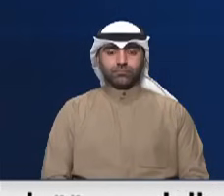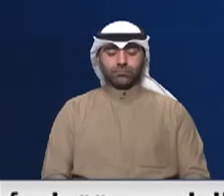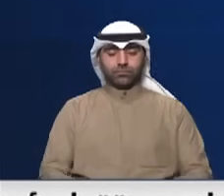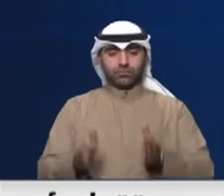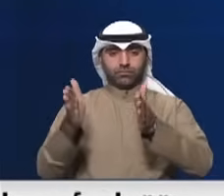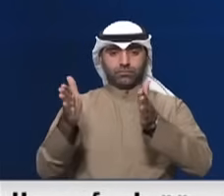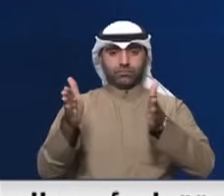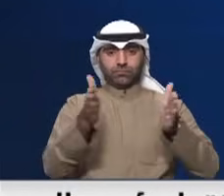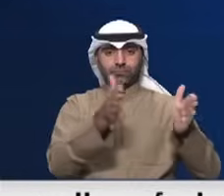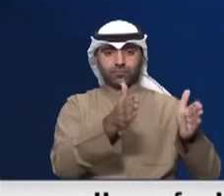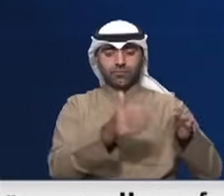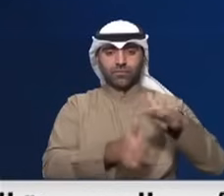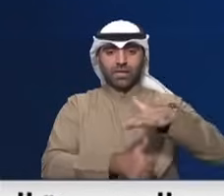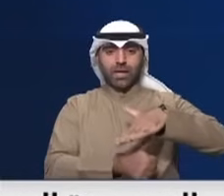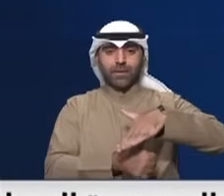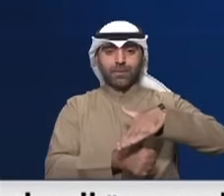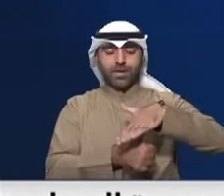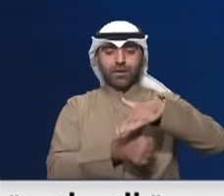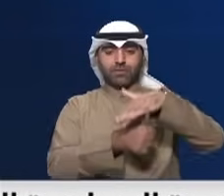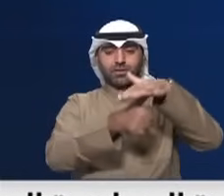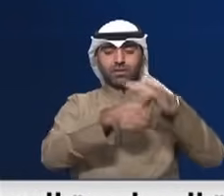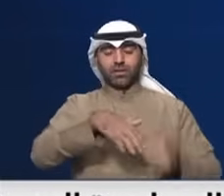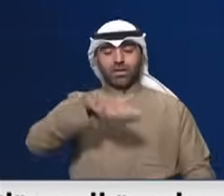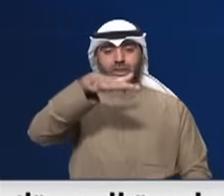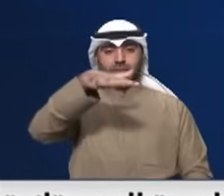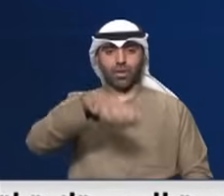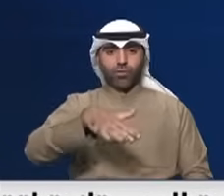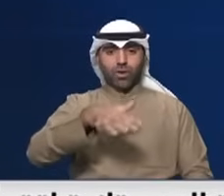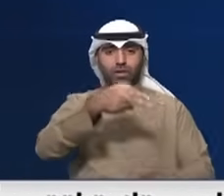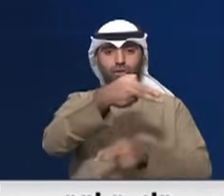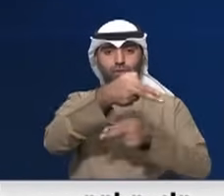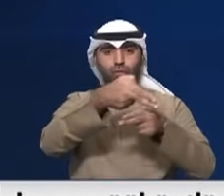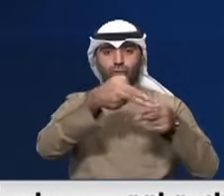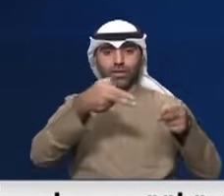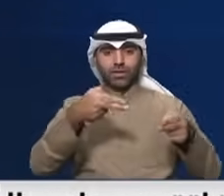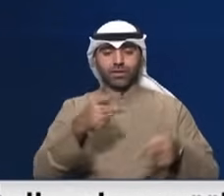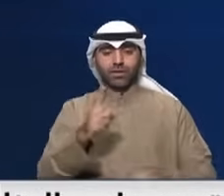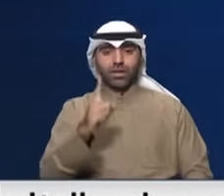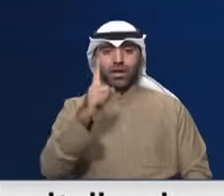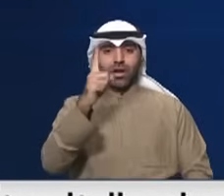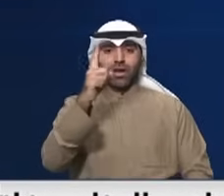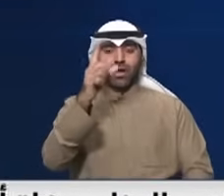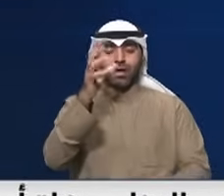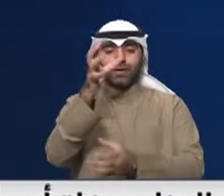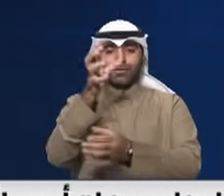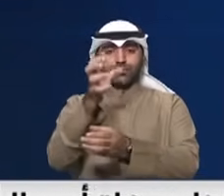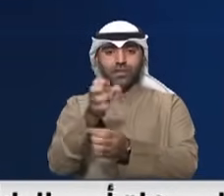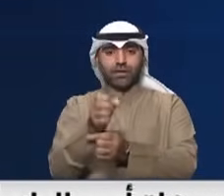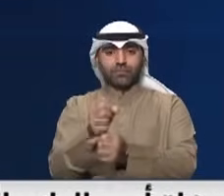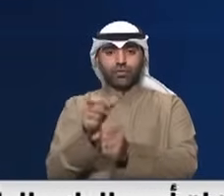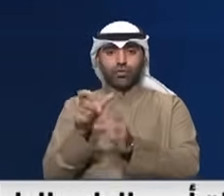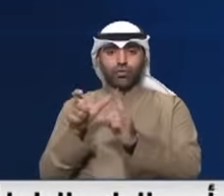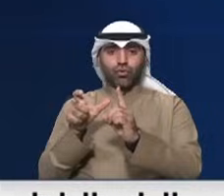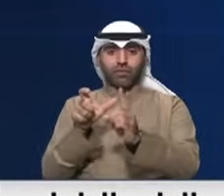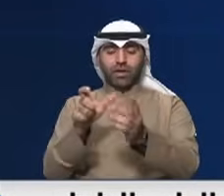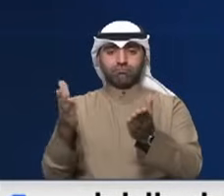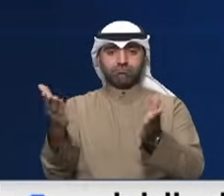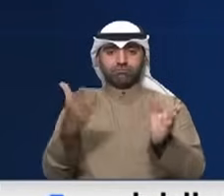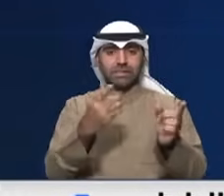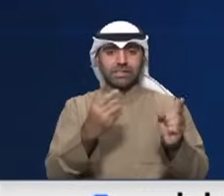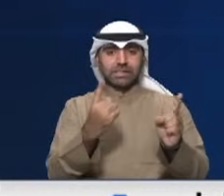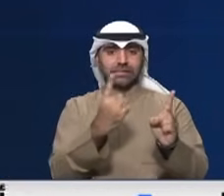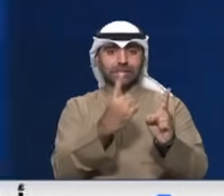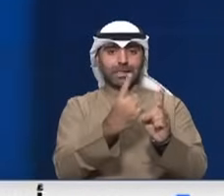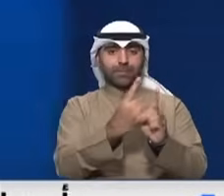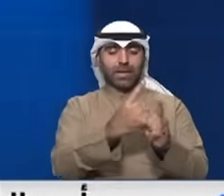استقبل حضره صاحب السمو امير البلاد الشيخ مشعل الاحمد الجابر الصباح حفظه الله ورعاه في المطار الاميري مساء